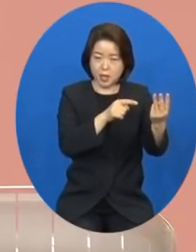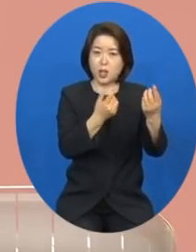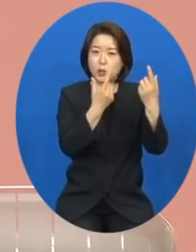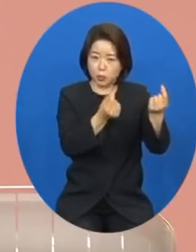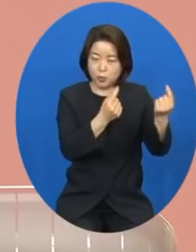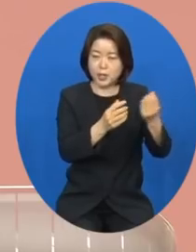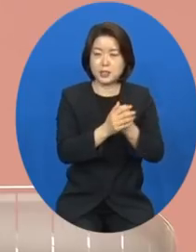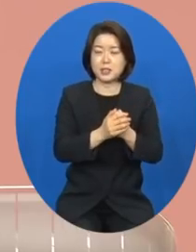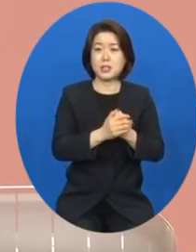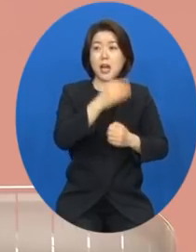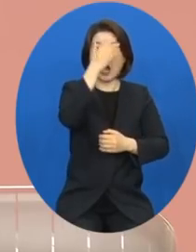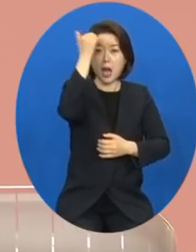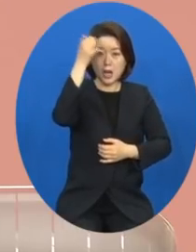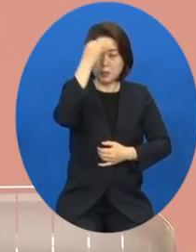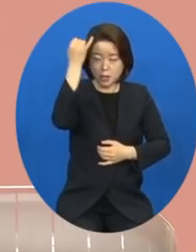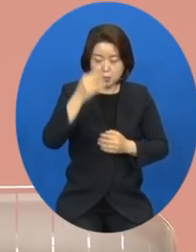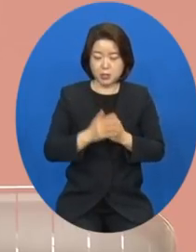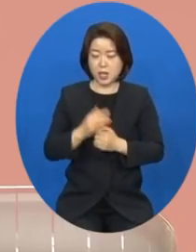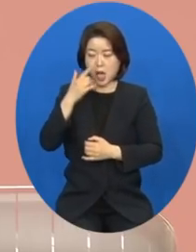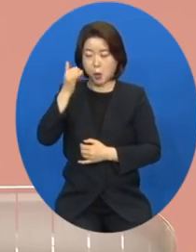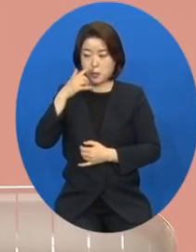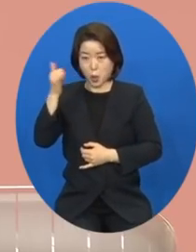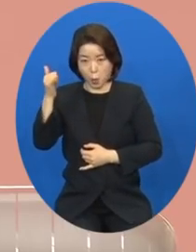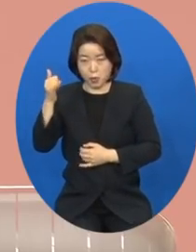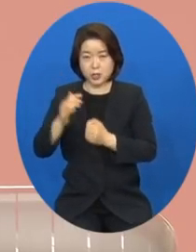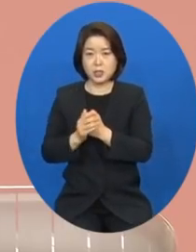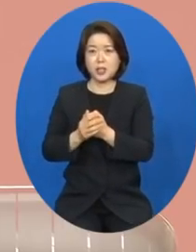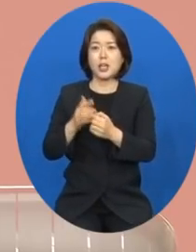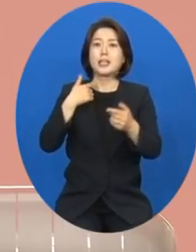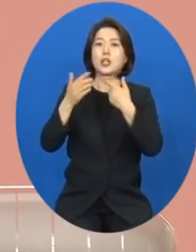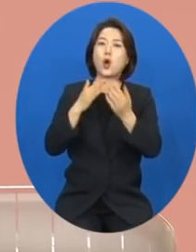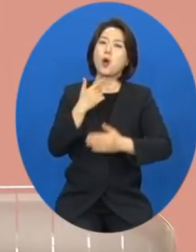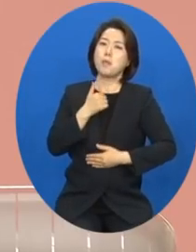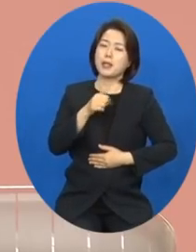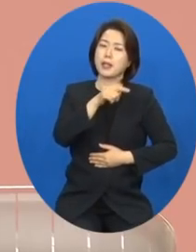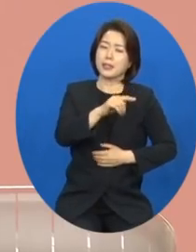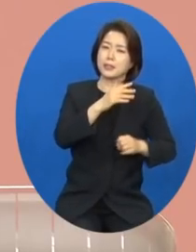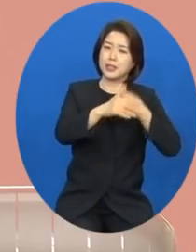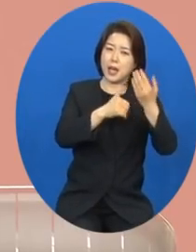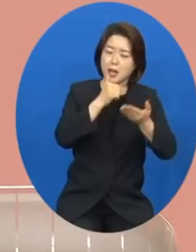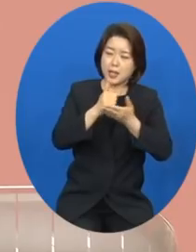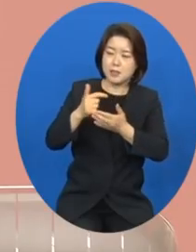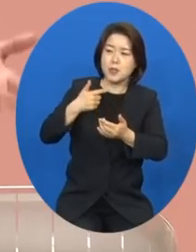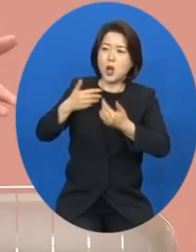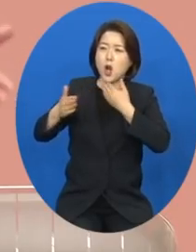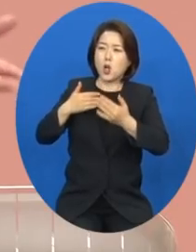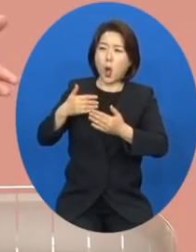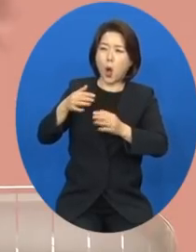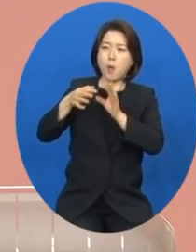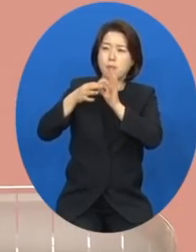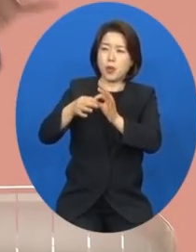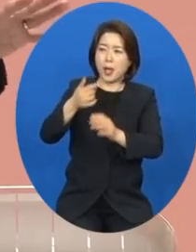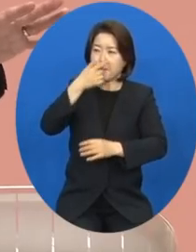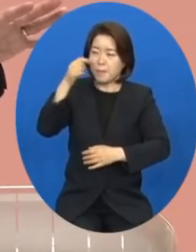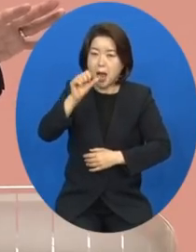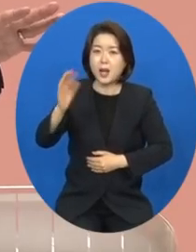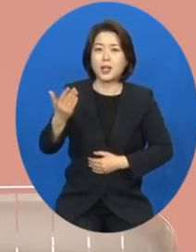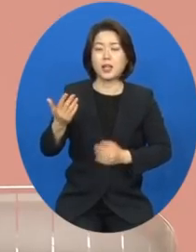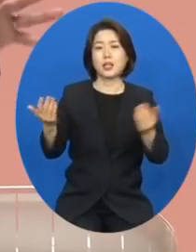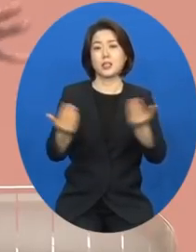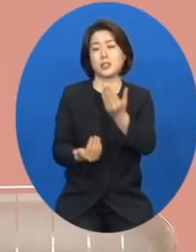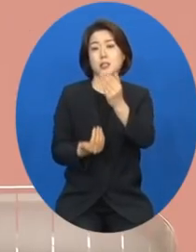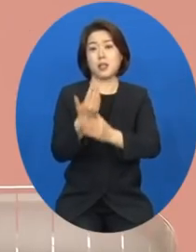할아버지와 할머니 아버지와 어머니가 경험해 떤 그 하나님을 경험으로 알게 되는 일이 벌어질